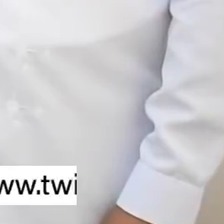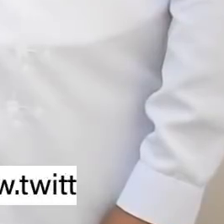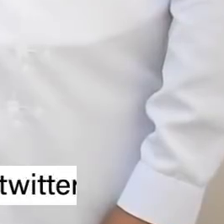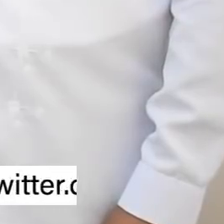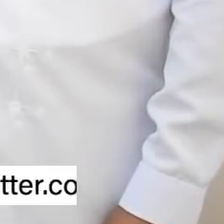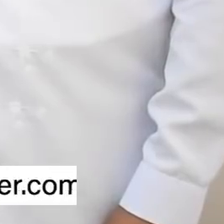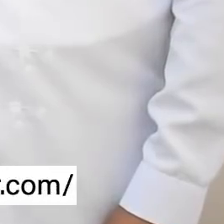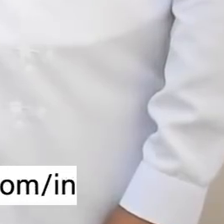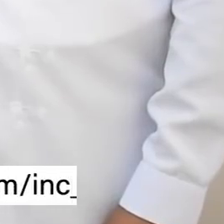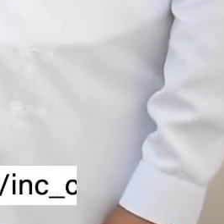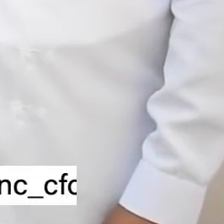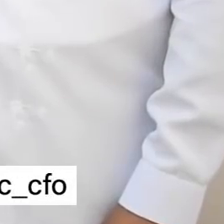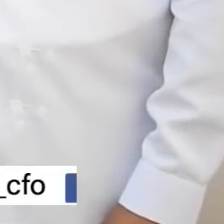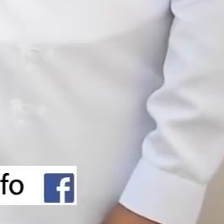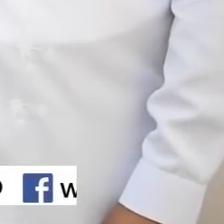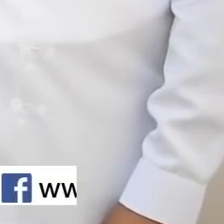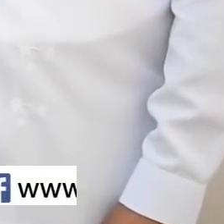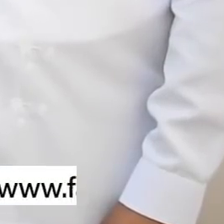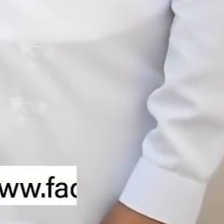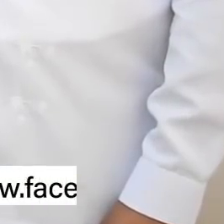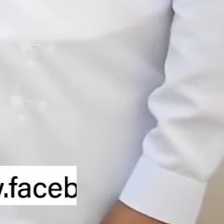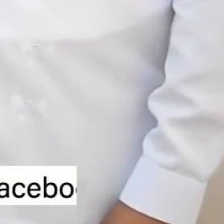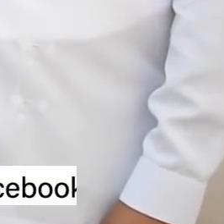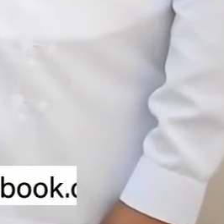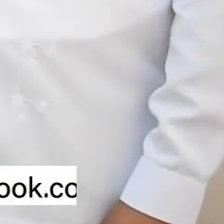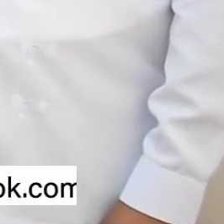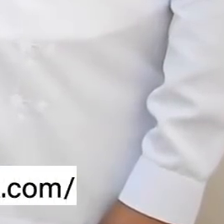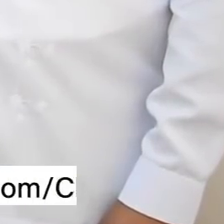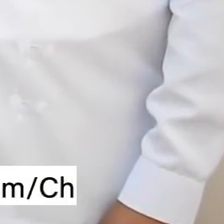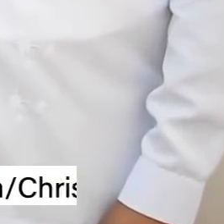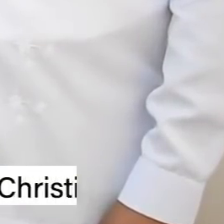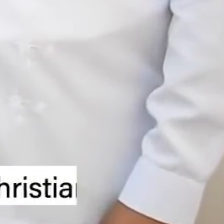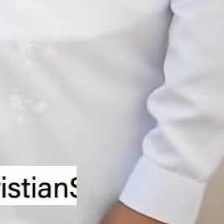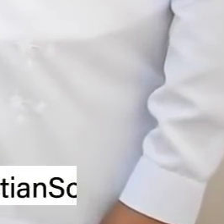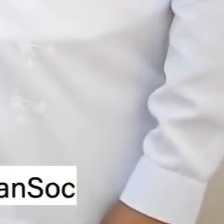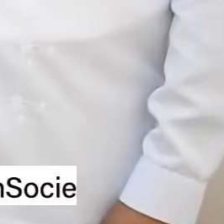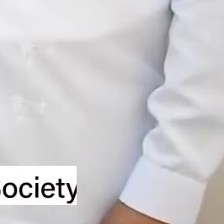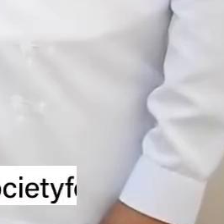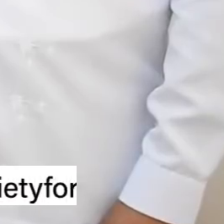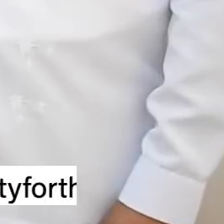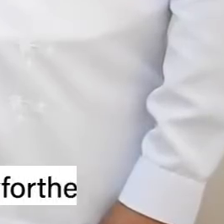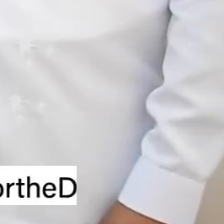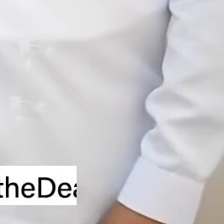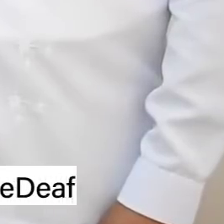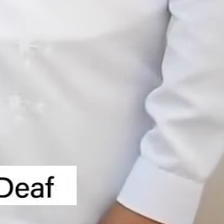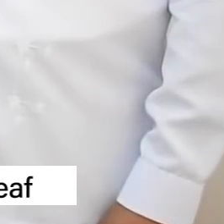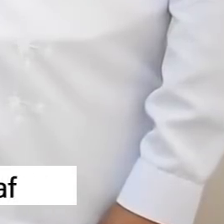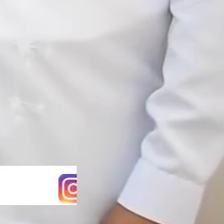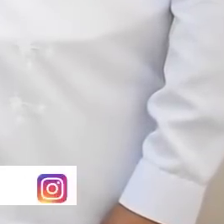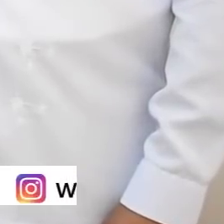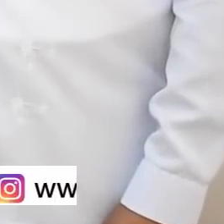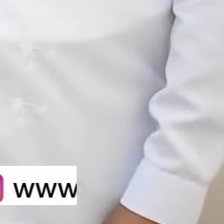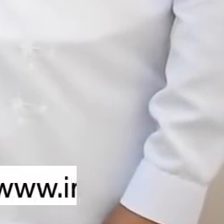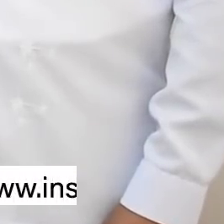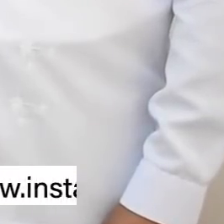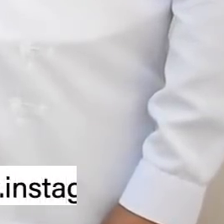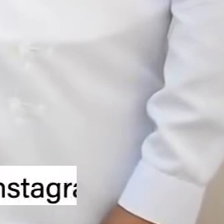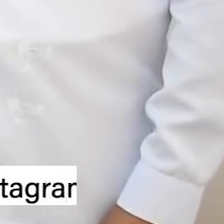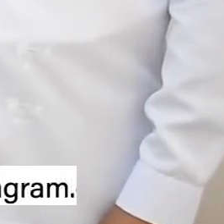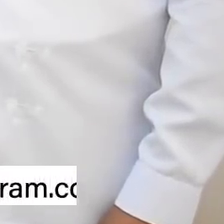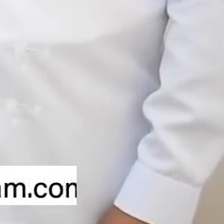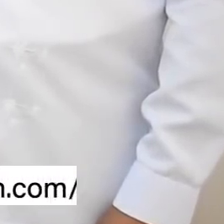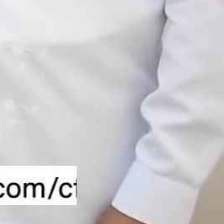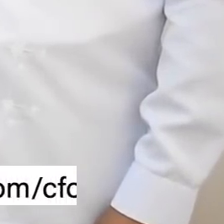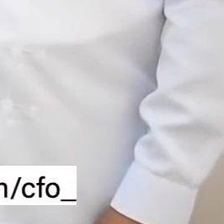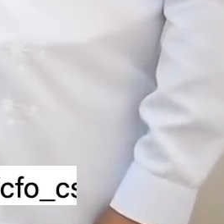Kapatid na Eduardo V. Manalo, salamat po ng marami sa pagmamalasakit